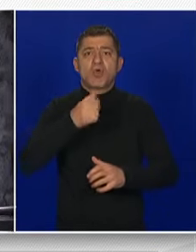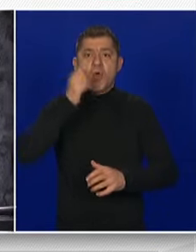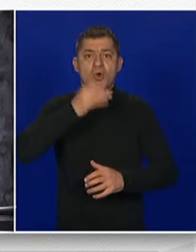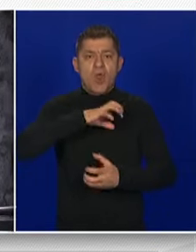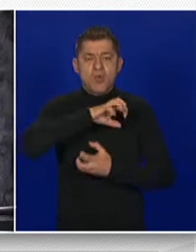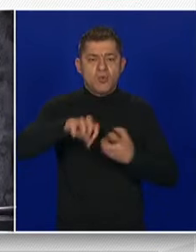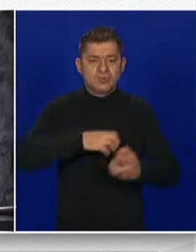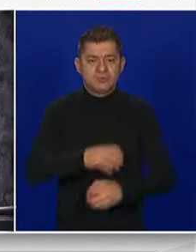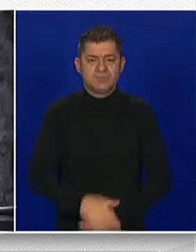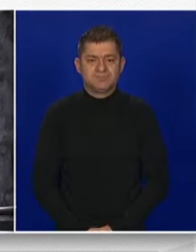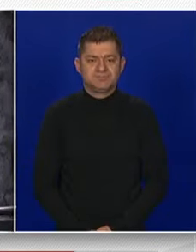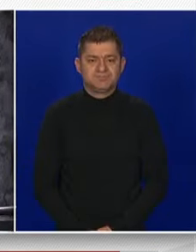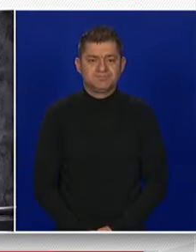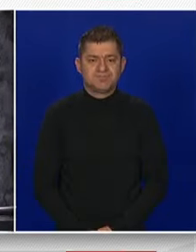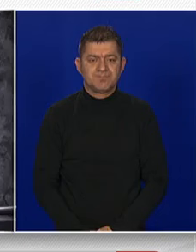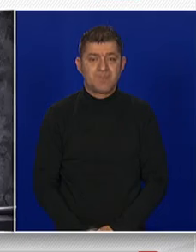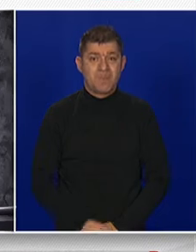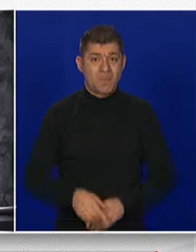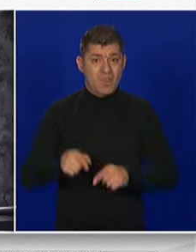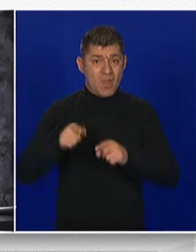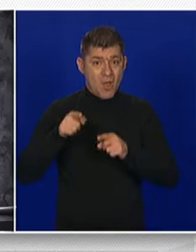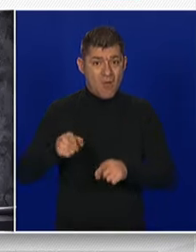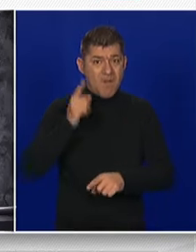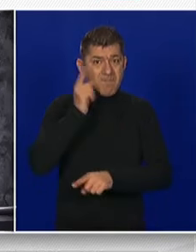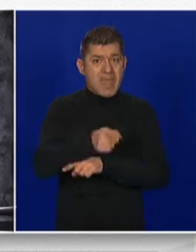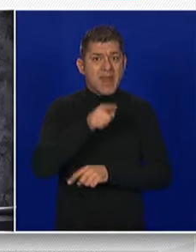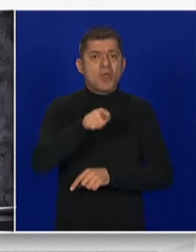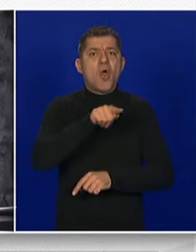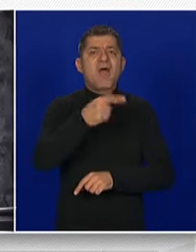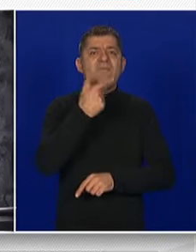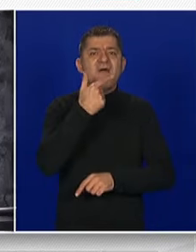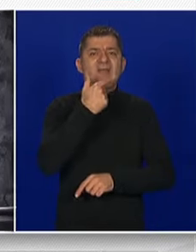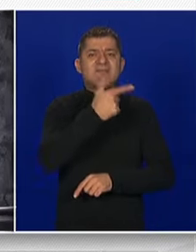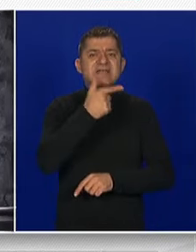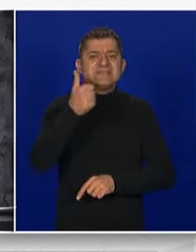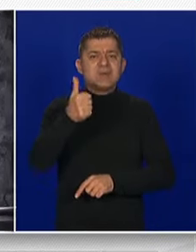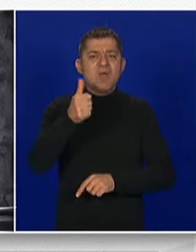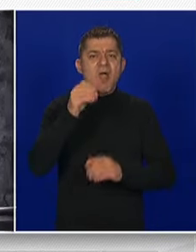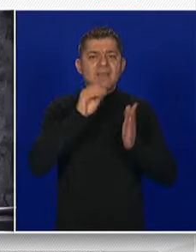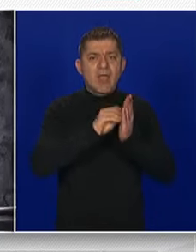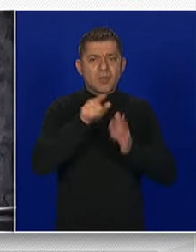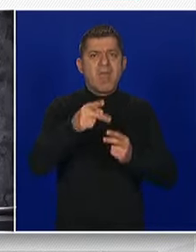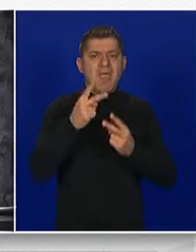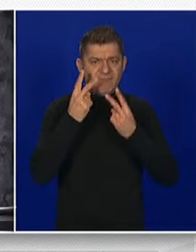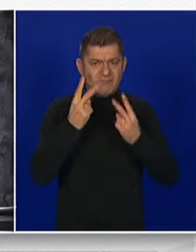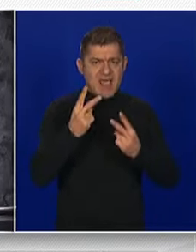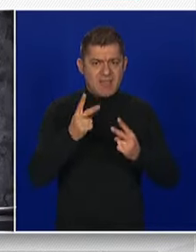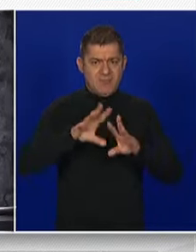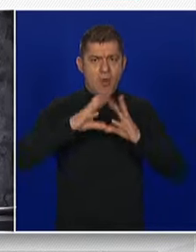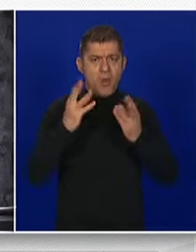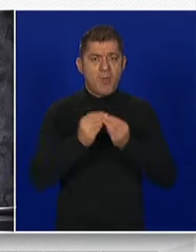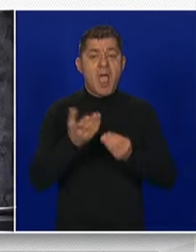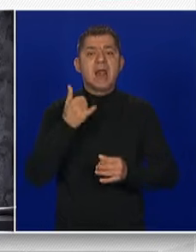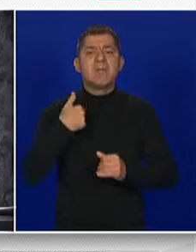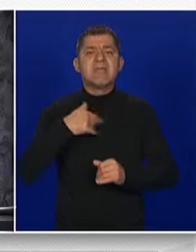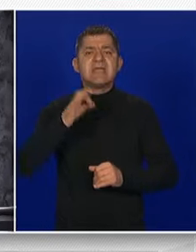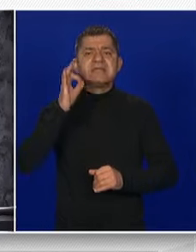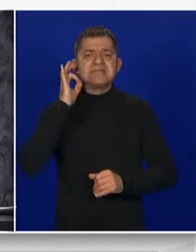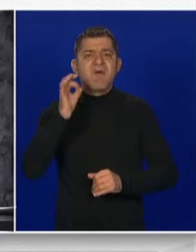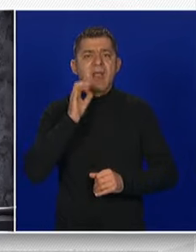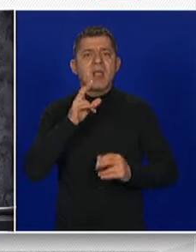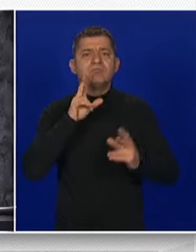Ispričavam se, ove mjere vrijede do 21. A ja sam rekao da ćemo mi na dnevnoj bazi raspravljati o potrebi uvođenja ili